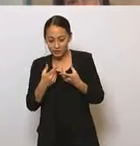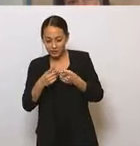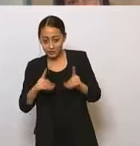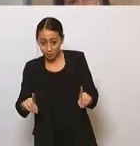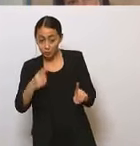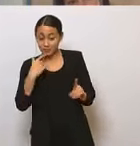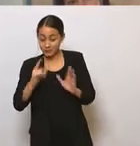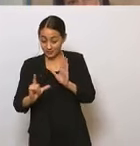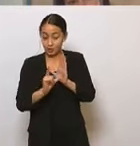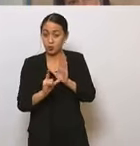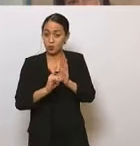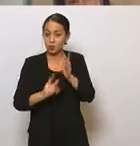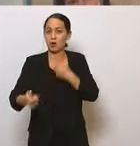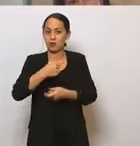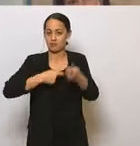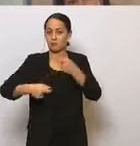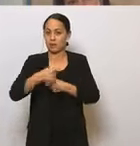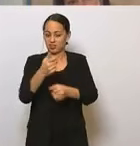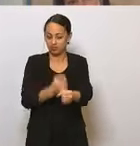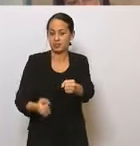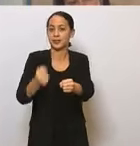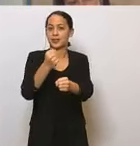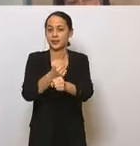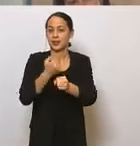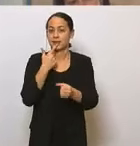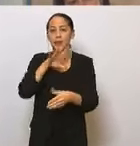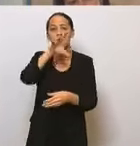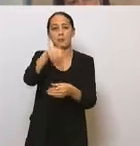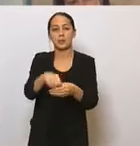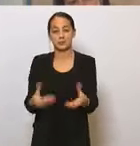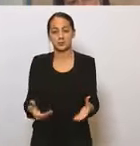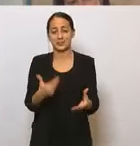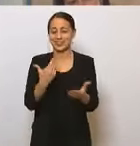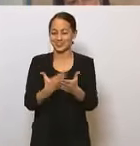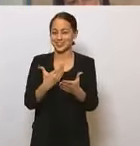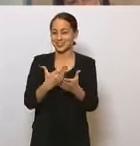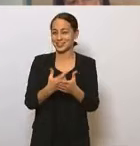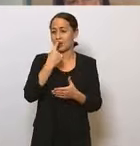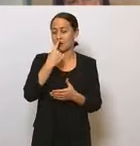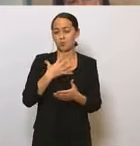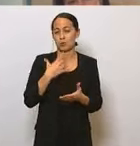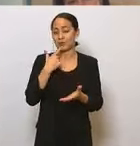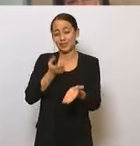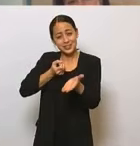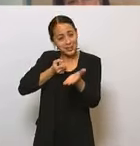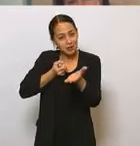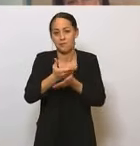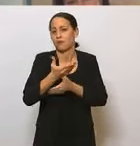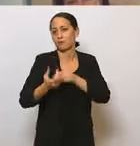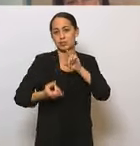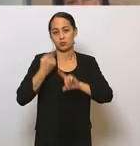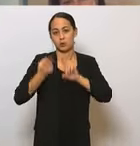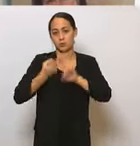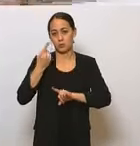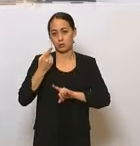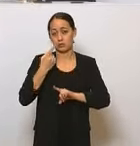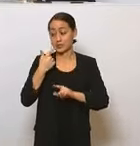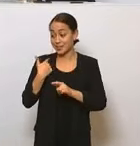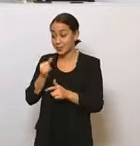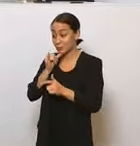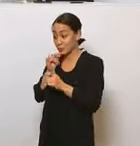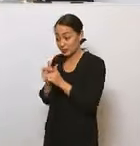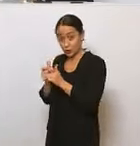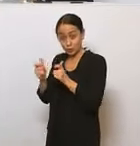marché. Et pour moi, c'est vraiment le message fondamental à faire passer, surtout auprès de toutes les petites entreprises